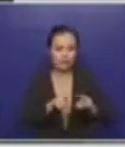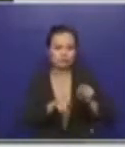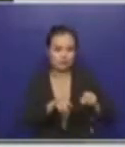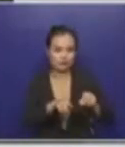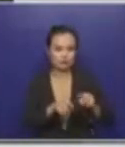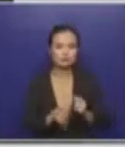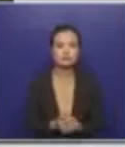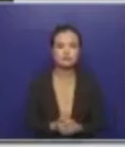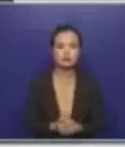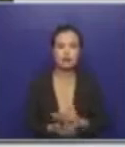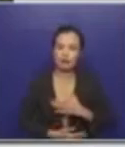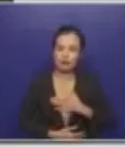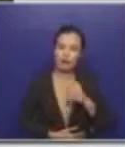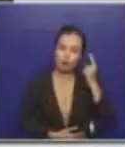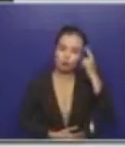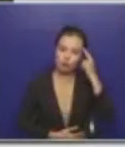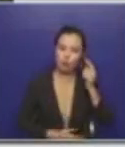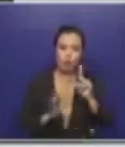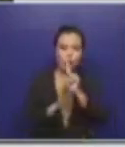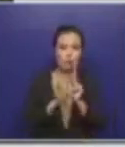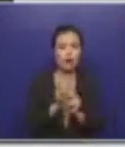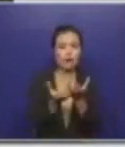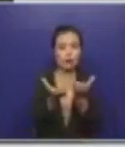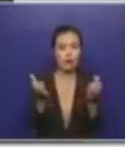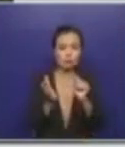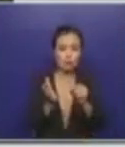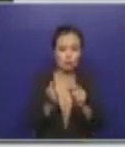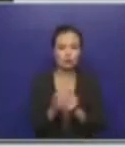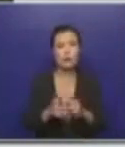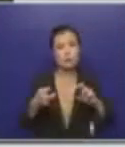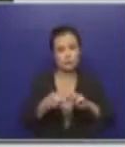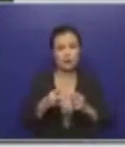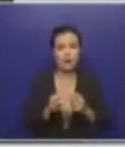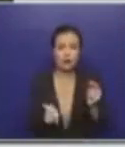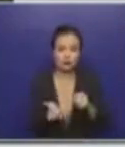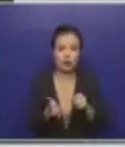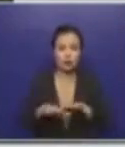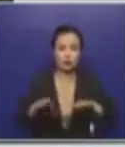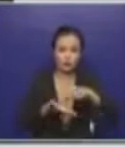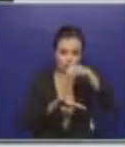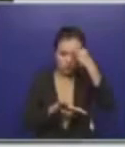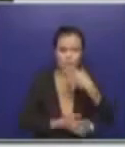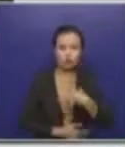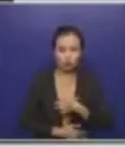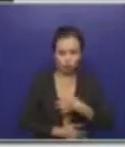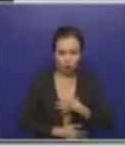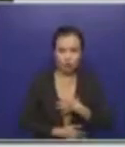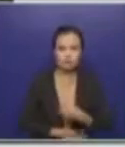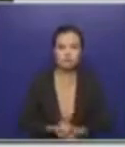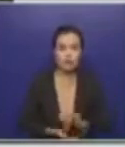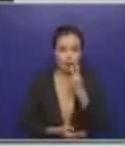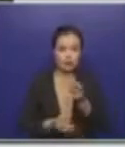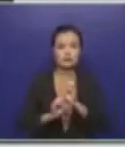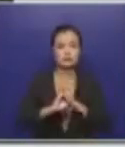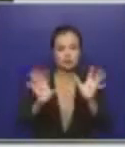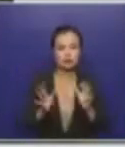ราะขณะนี้เนี่ยเรารู้ดีว่ากฎหมายรัฐธรรมนูญฉบับนี้นะครับเป็นหนึ่งในปัญหาที่น้องๆนักศึกษาต้องการท่านประธานเห็นชัดนะครับ